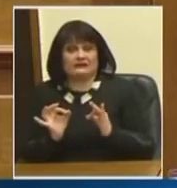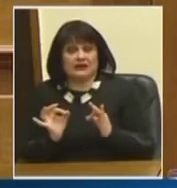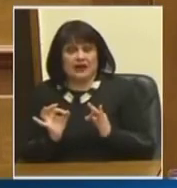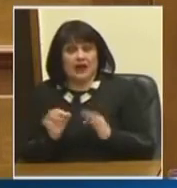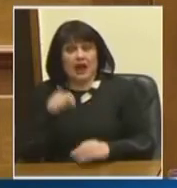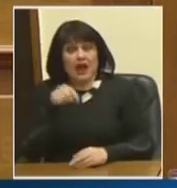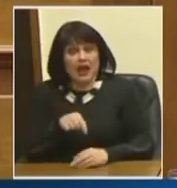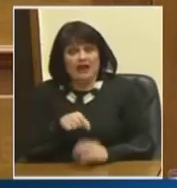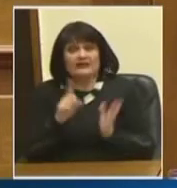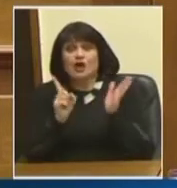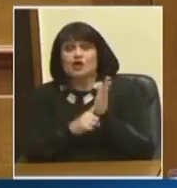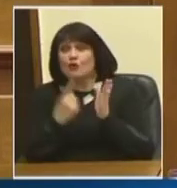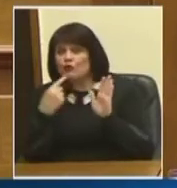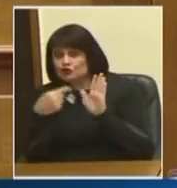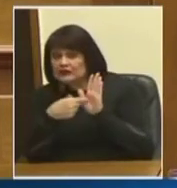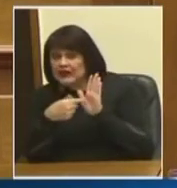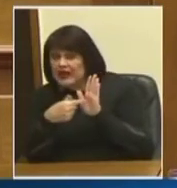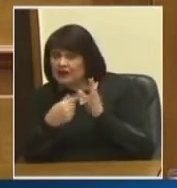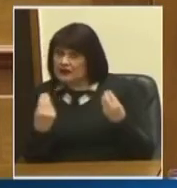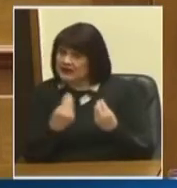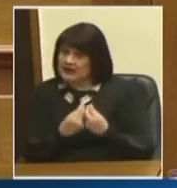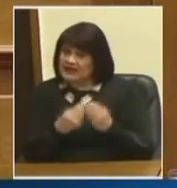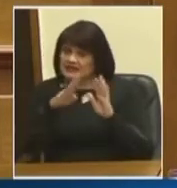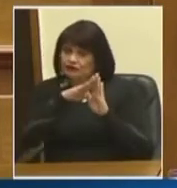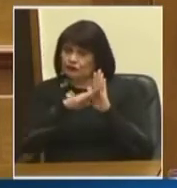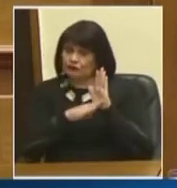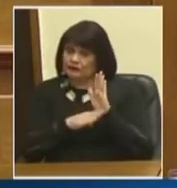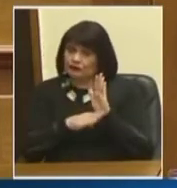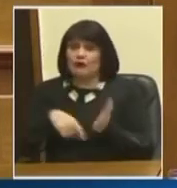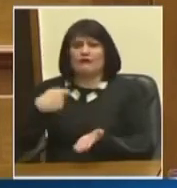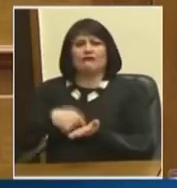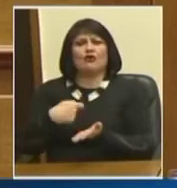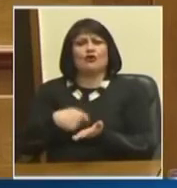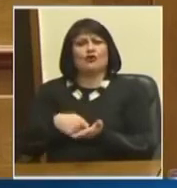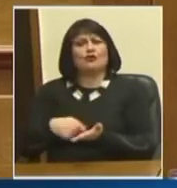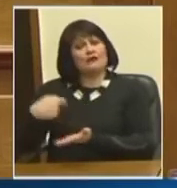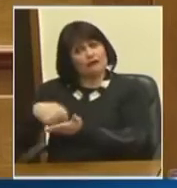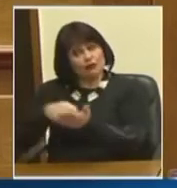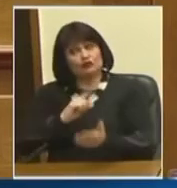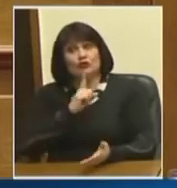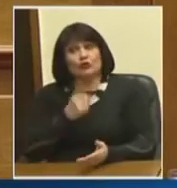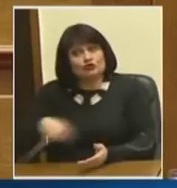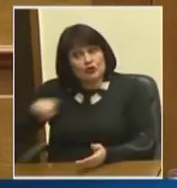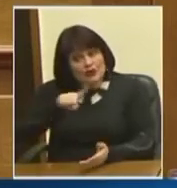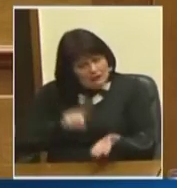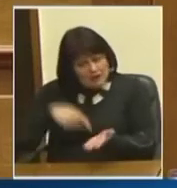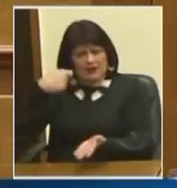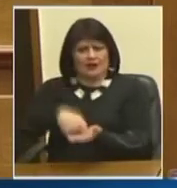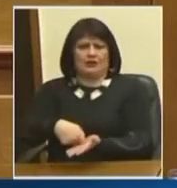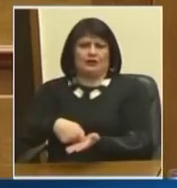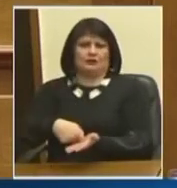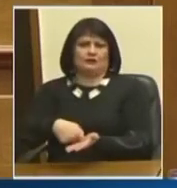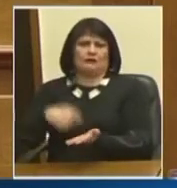να γίνεται σύμφωνα με τους νόμους, τις προϋποθέσεις και τις φορολογικές επιβαρύνσεις που ισχύουν για όλους. Και